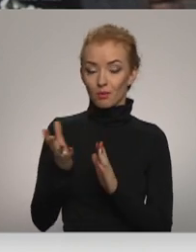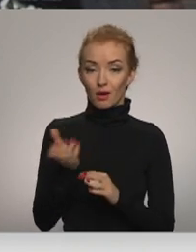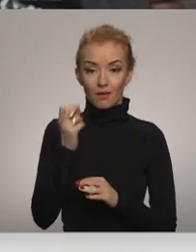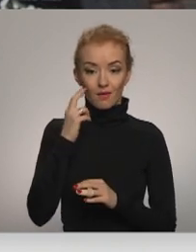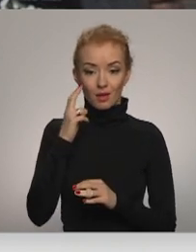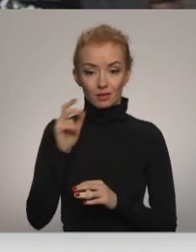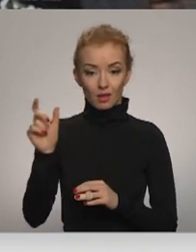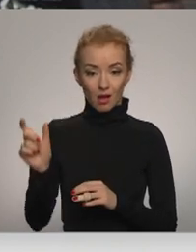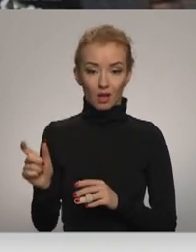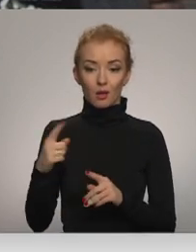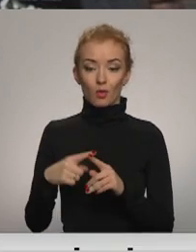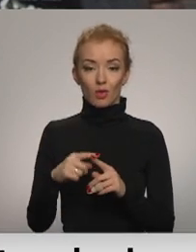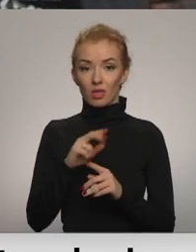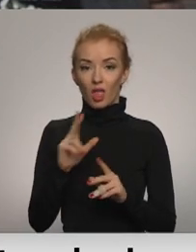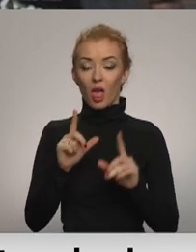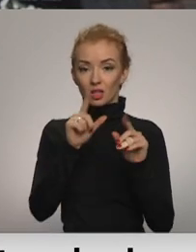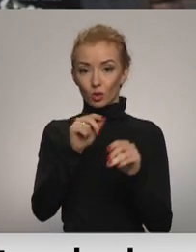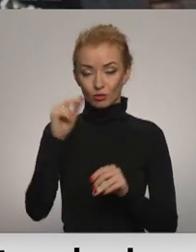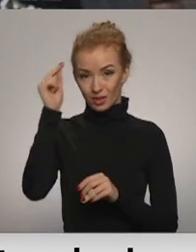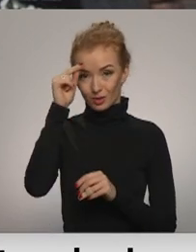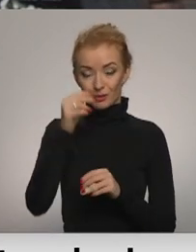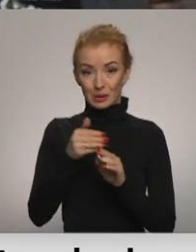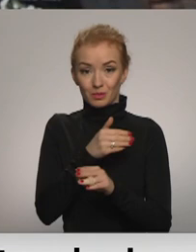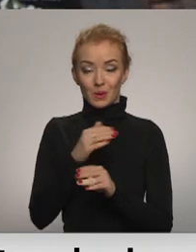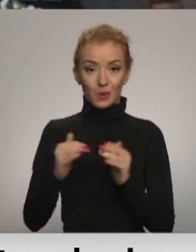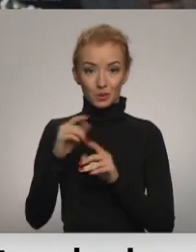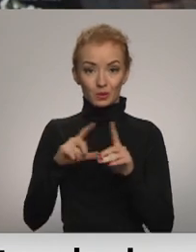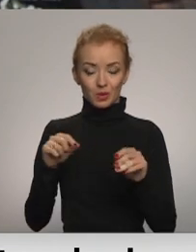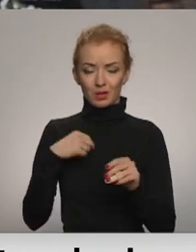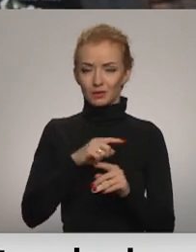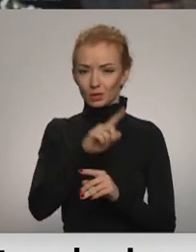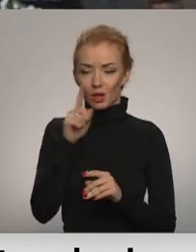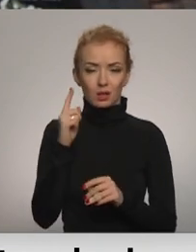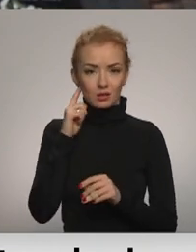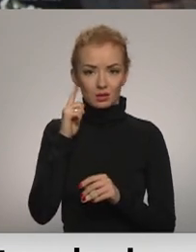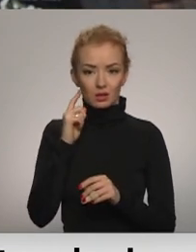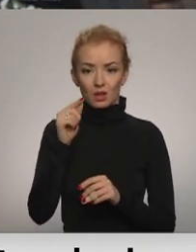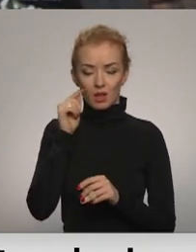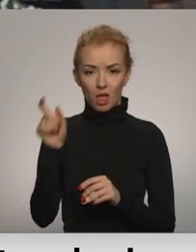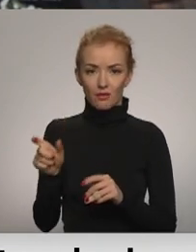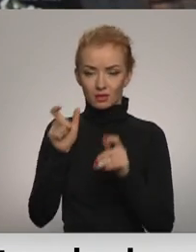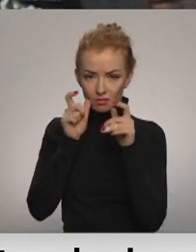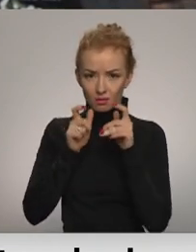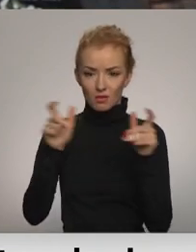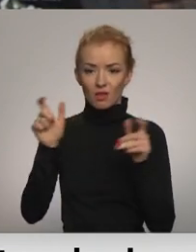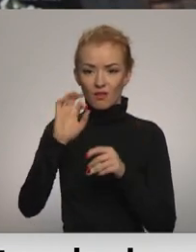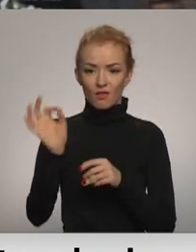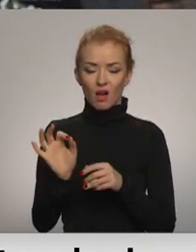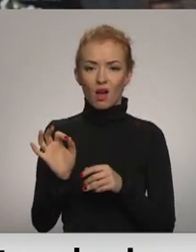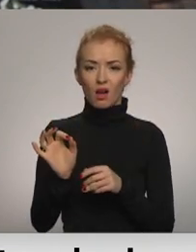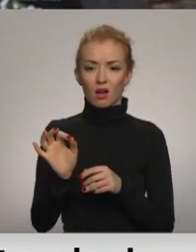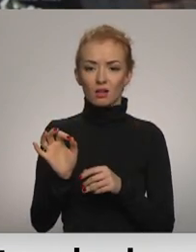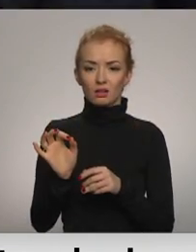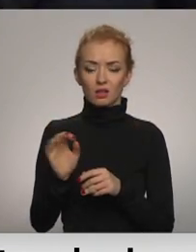es neizbraucu mācīties augstskolā, es visu laiku dzirdēju, kā tēvs kliedza vāciski,